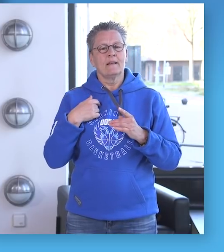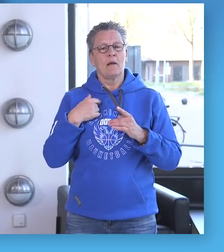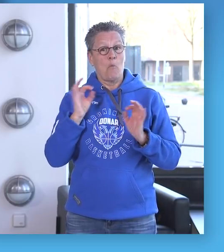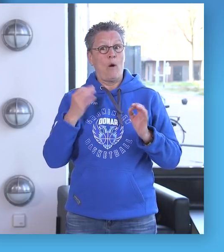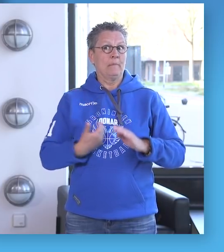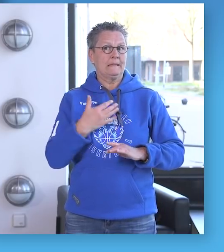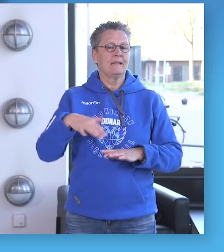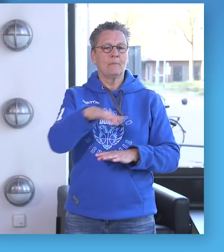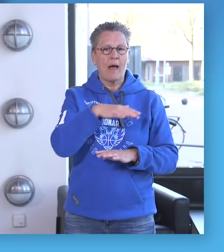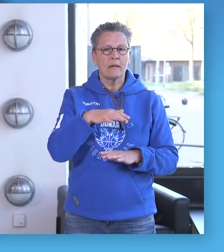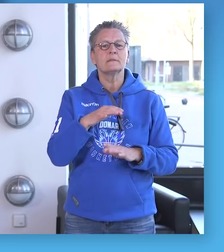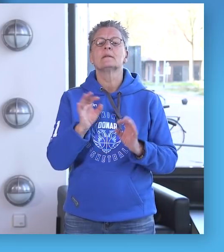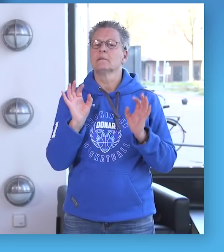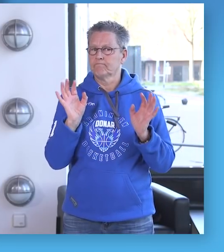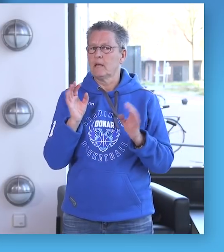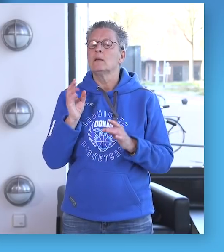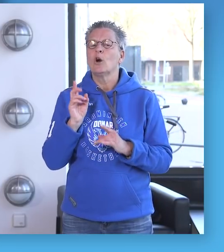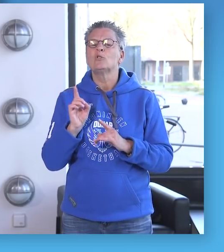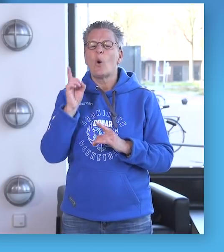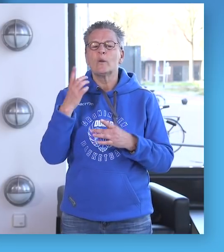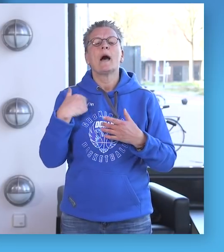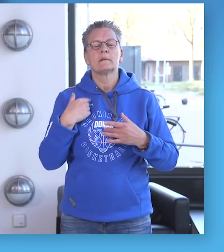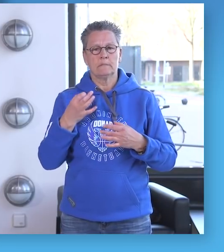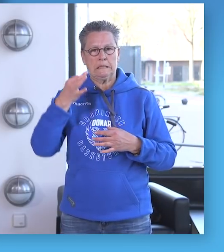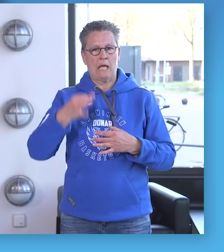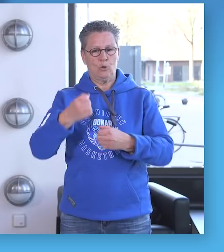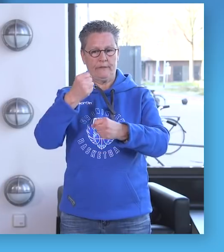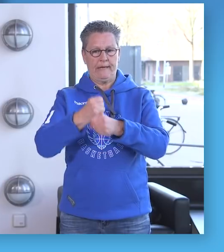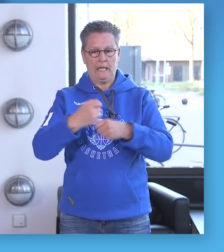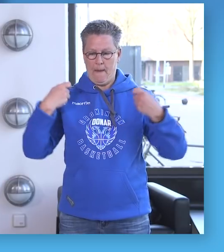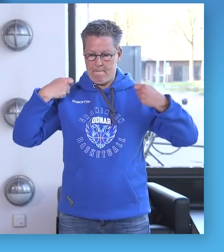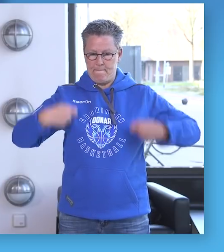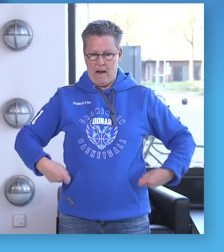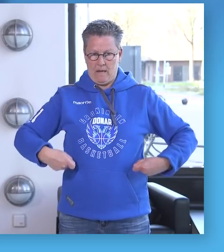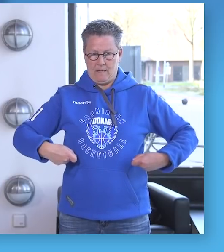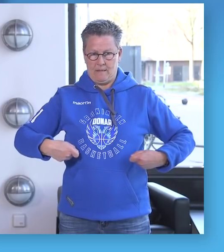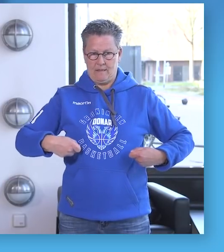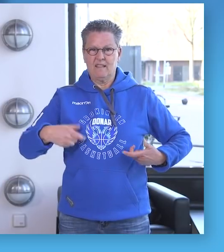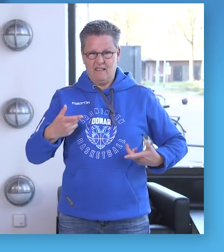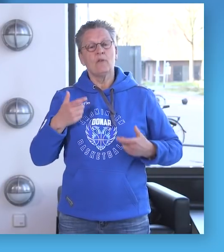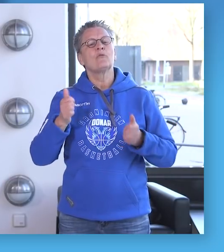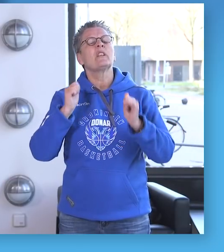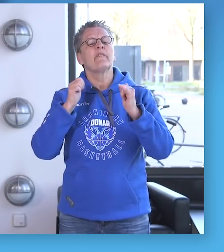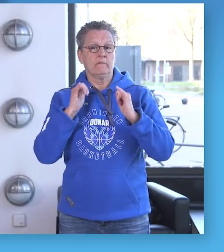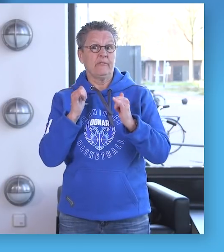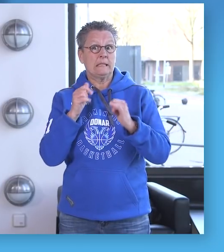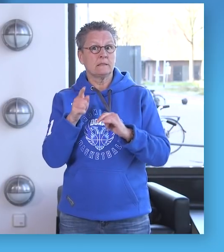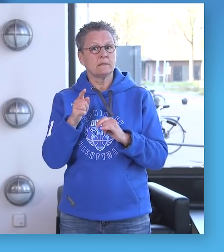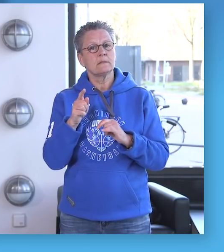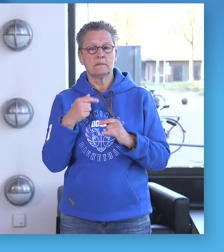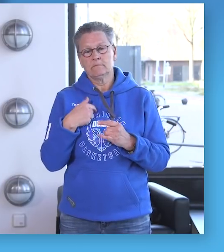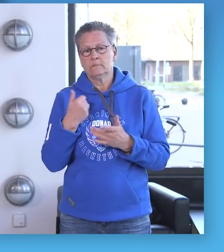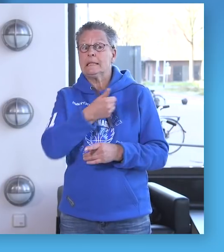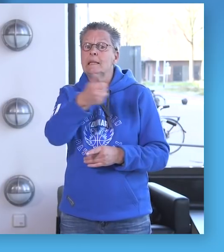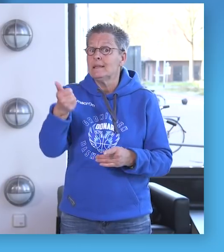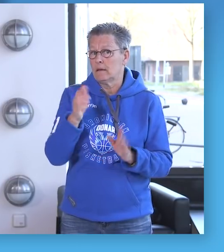een Donar thuiswerkpak op te zetten voor de fans. Volgens mij heb jij die naast je liggen. Misschien goed om die even te laten zien. Want iedereen moet